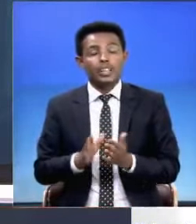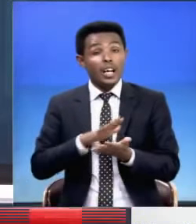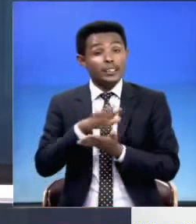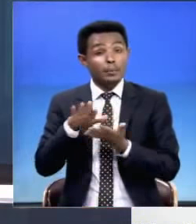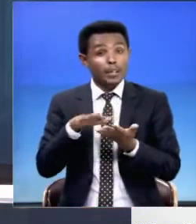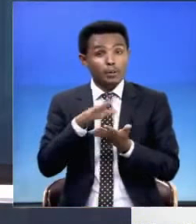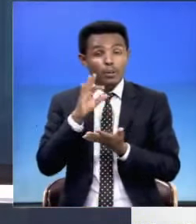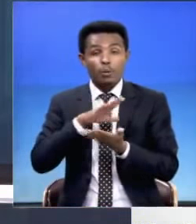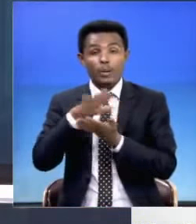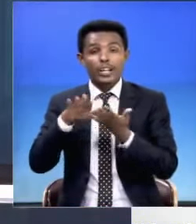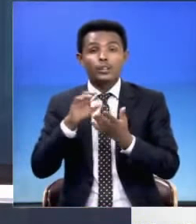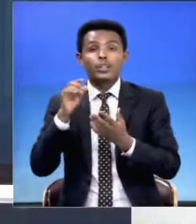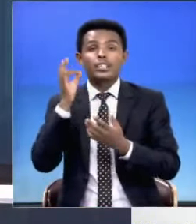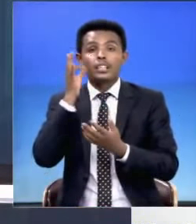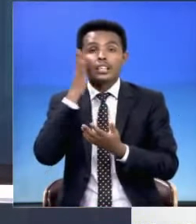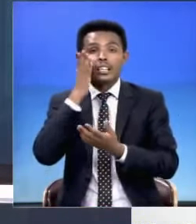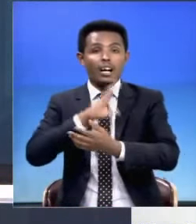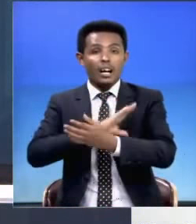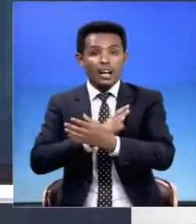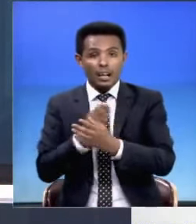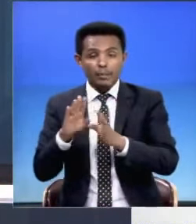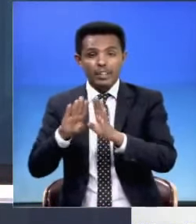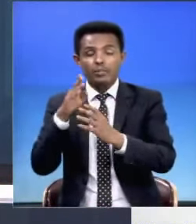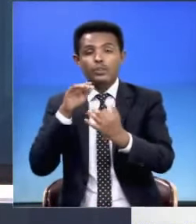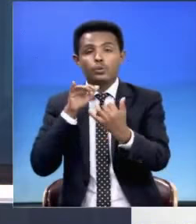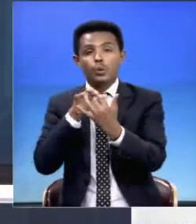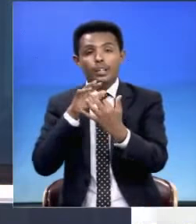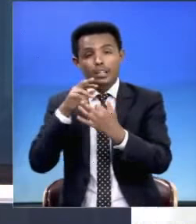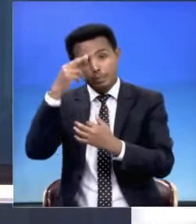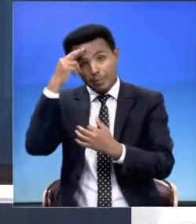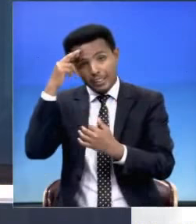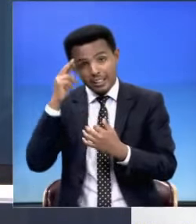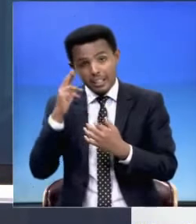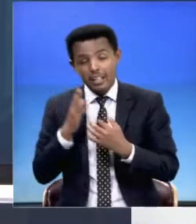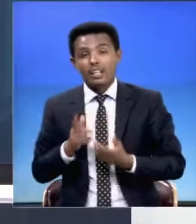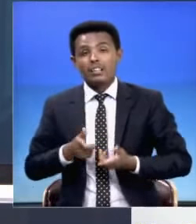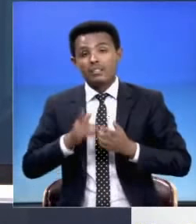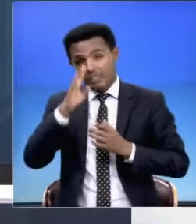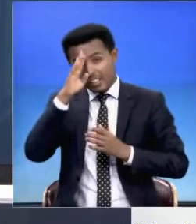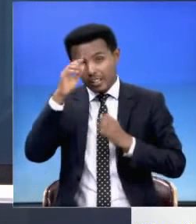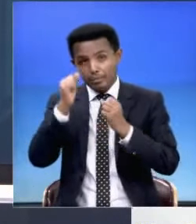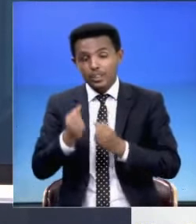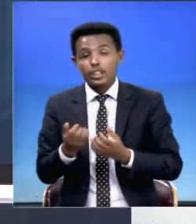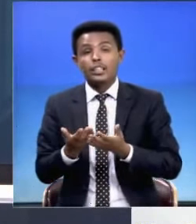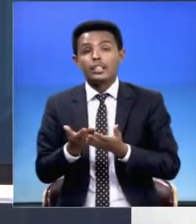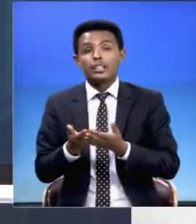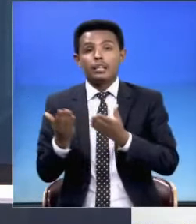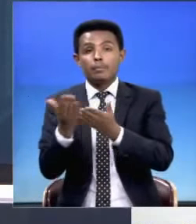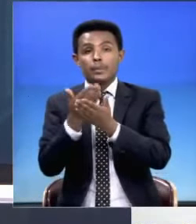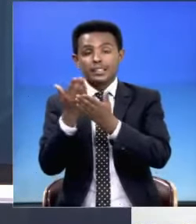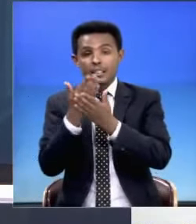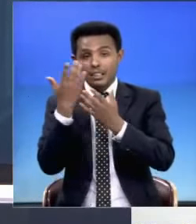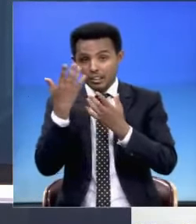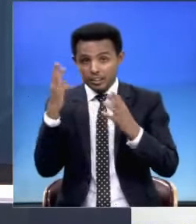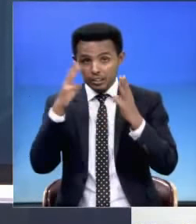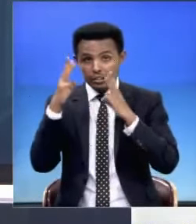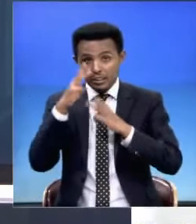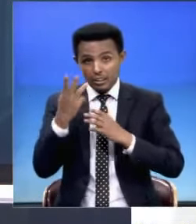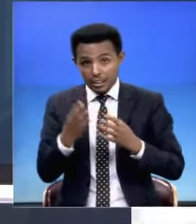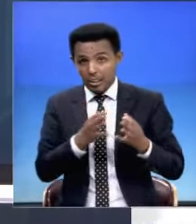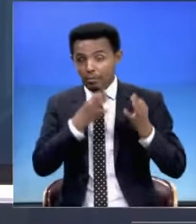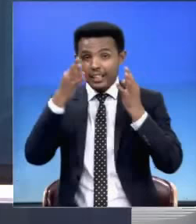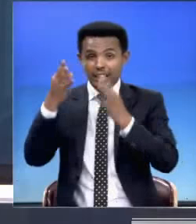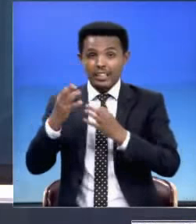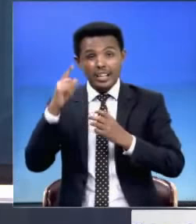አሸባሪውና ወራሪው የተነግ ኃይል በከፈተው ጦርነት ምክንያት ሊፈጠር የሚችለውን የምርት እጥረት ለማካካስ አልሞ እየሰራ መሆኑን